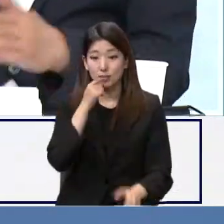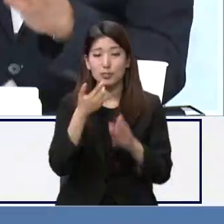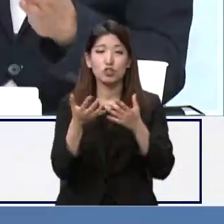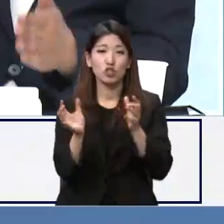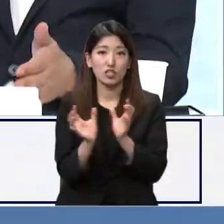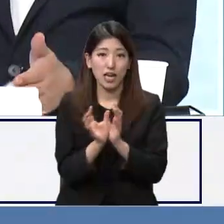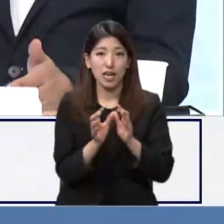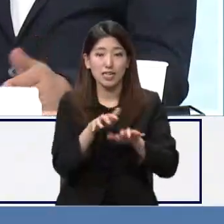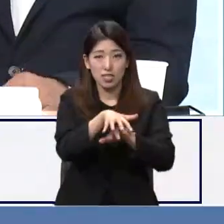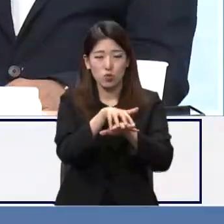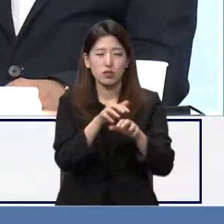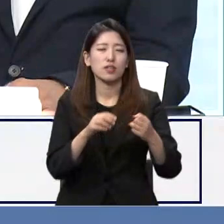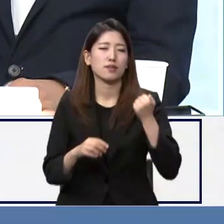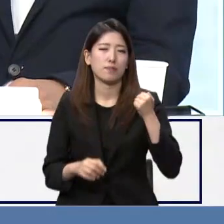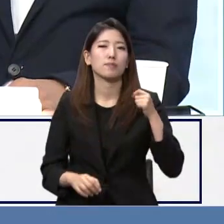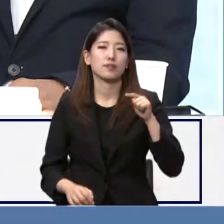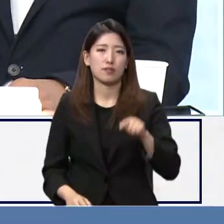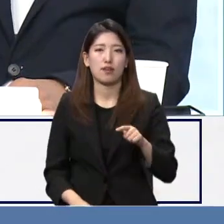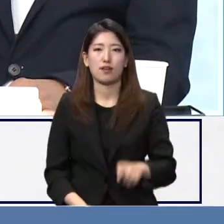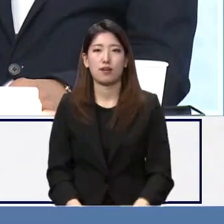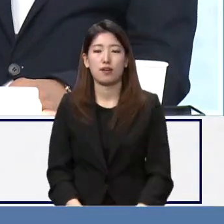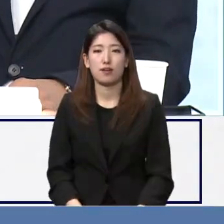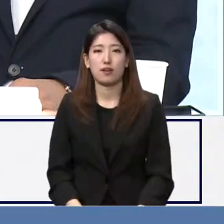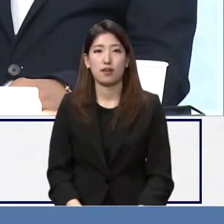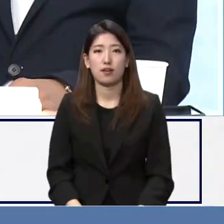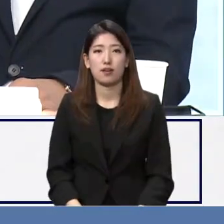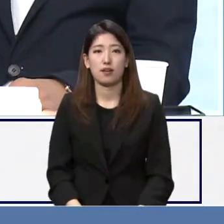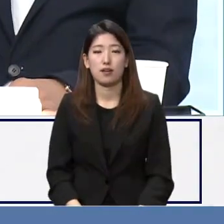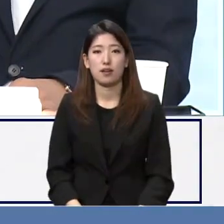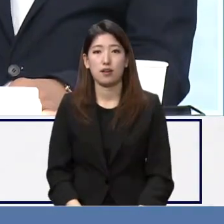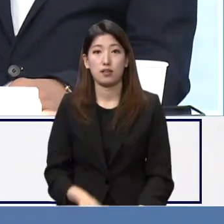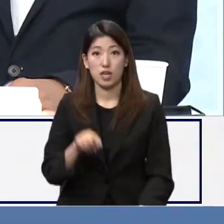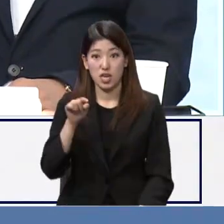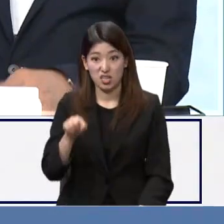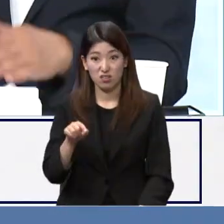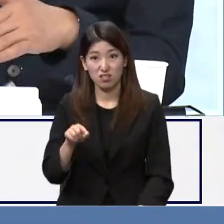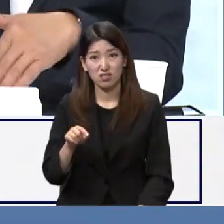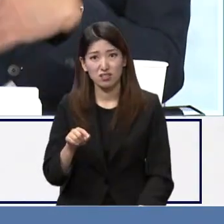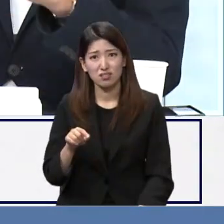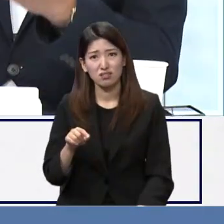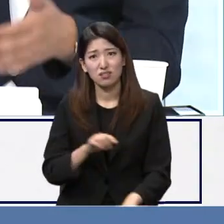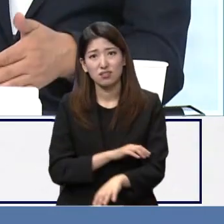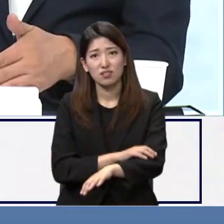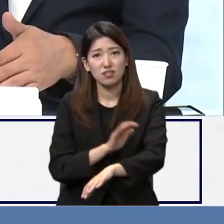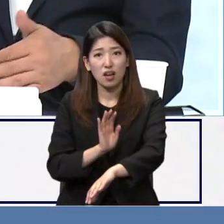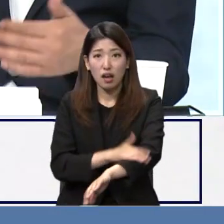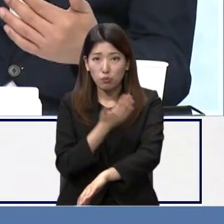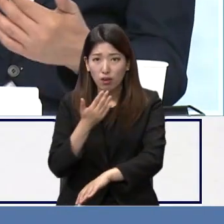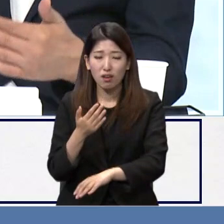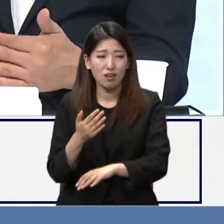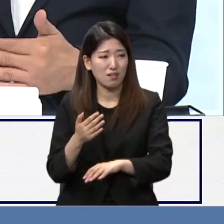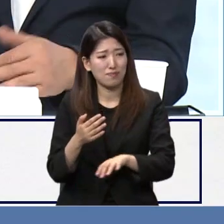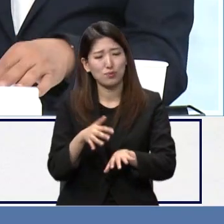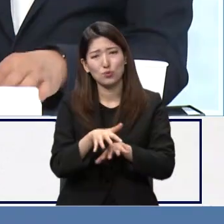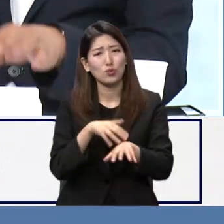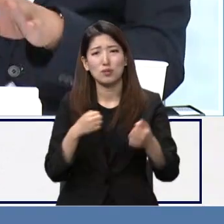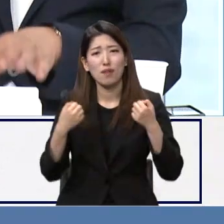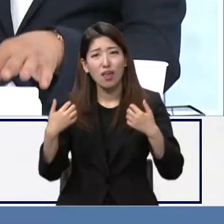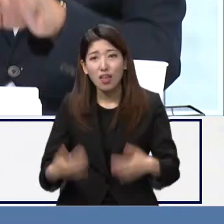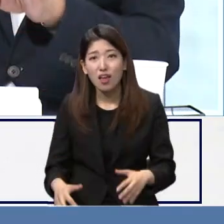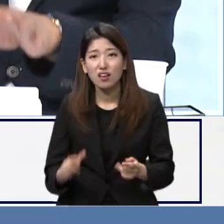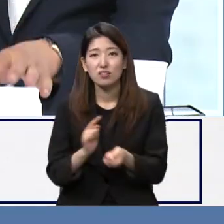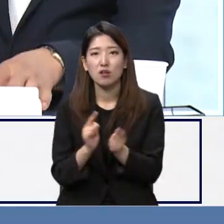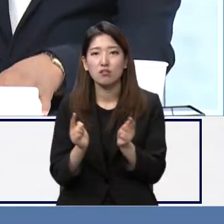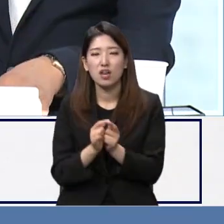제대로 리더십을 발휘하지 못한다면 국민들은 민주당을 외면할 것이고요 이런 새로운 갈등 속에서도